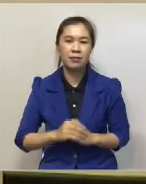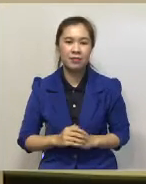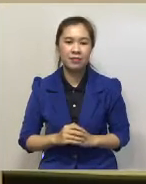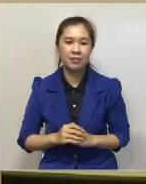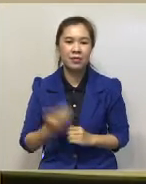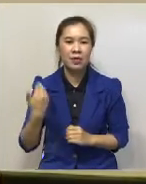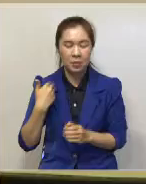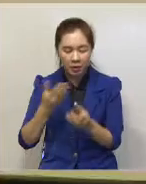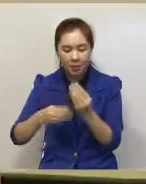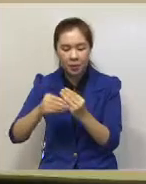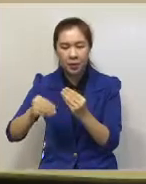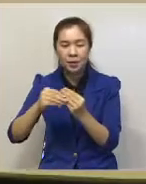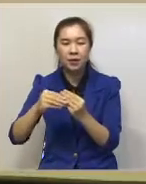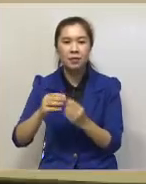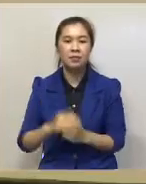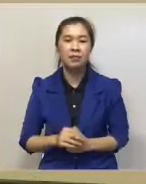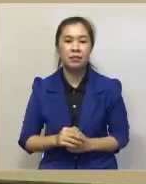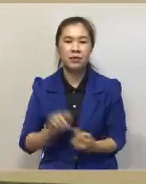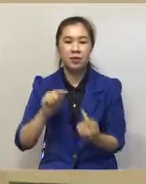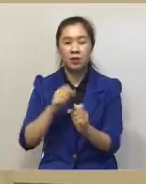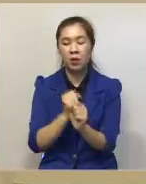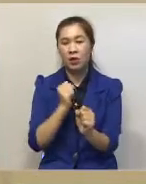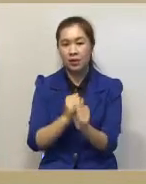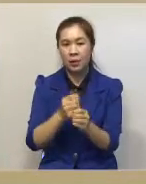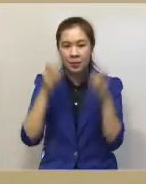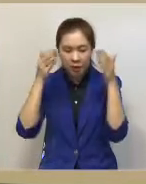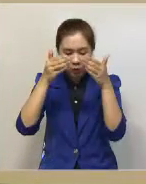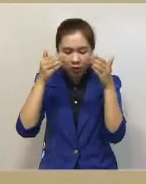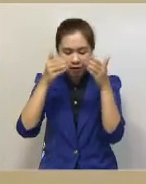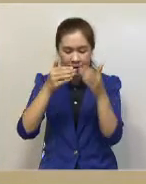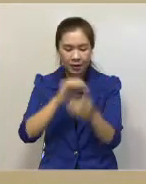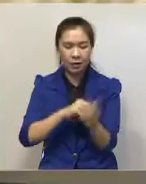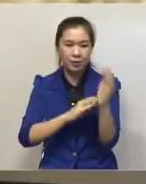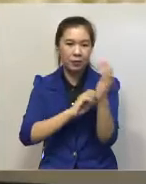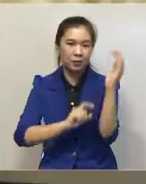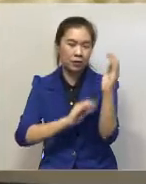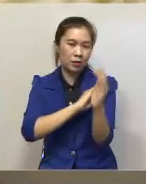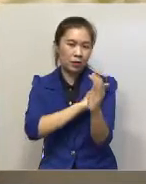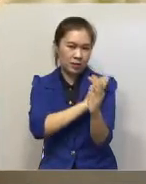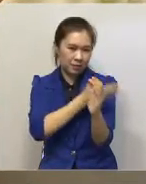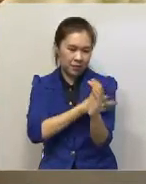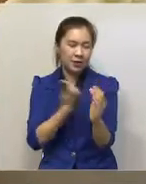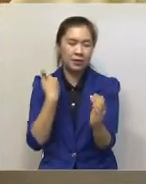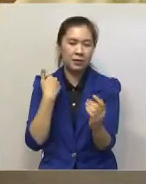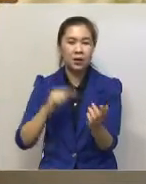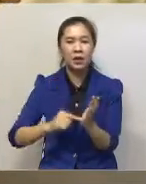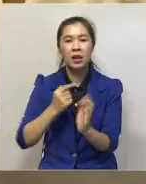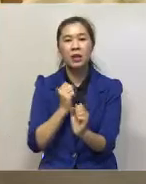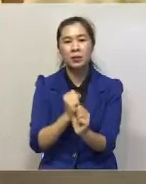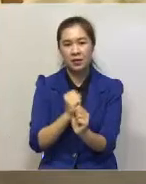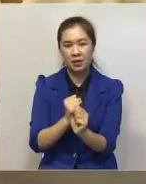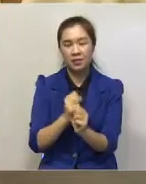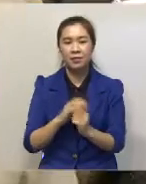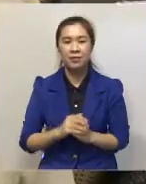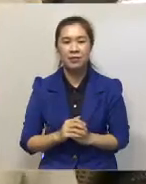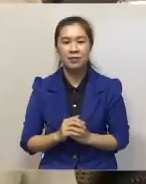ให้เพิ่มขึ้นโดยด่วนซึ่งประเทศผู้ผลิตปาล์มทั้งอินโดนีเซียและฟิลิปปินส์เริ่มใช้แล้วรวมทั้งเสนอให้หน่ว